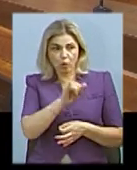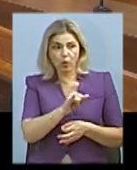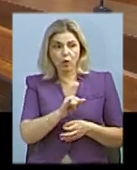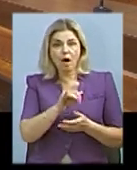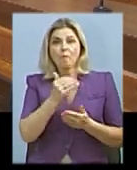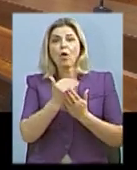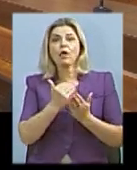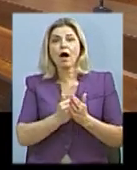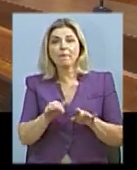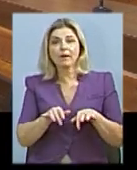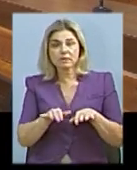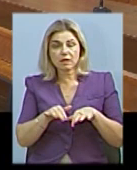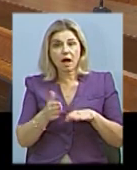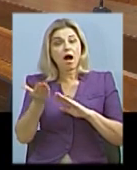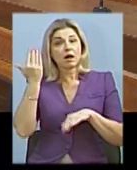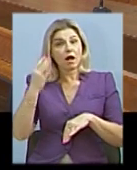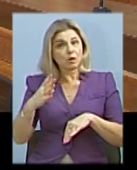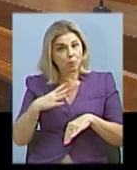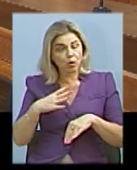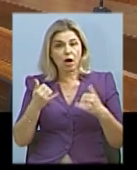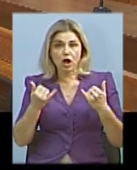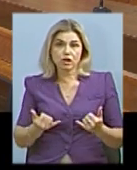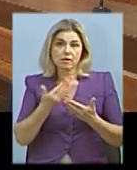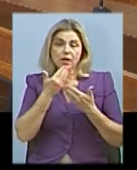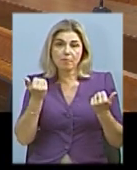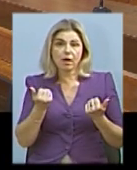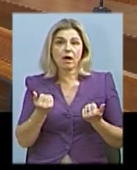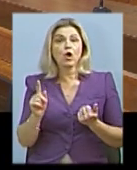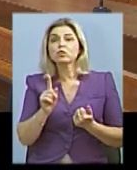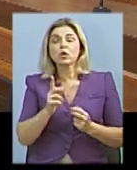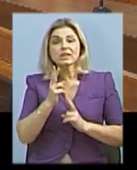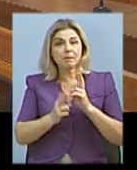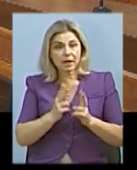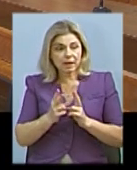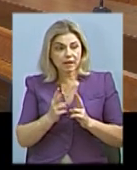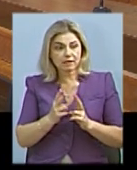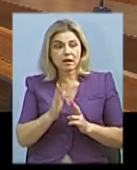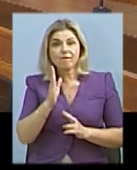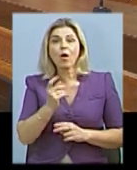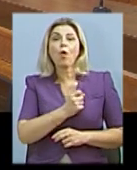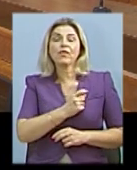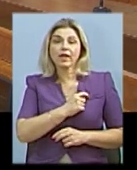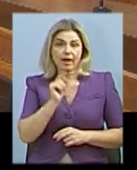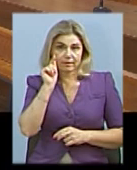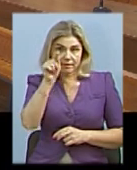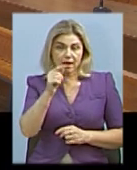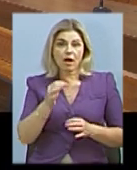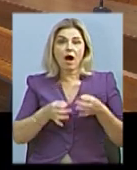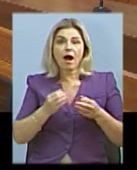Тоді було раніше, а зараз немає. Змінилися версії програми чи що? В Одесі змінилися. В Одесі змінилася